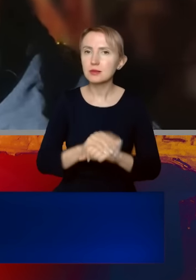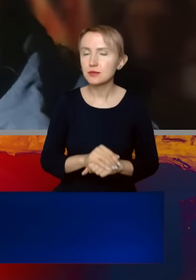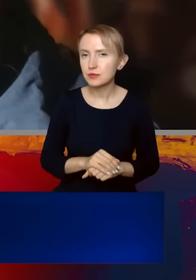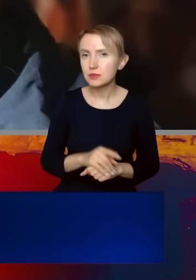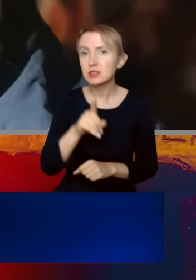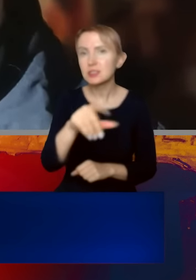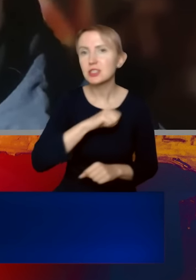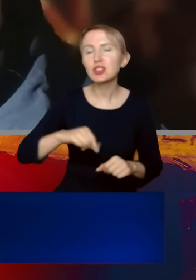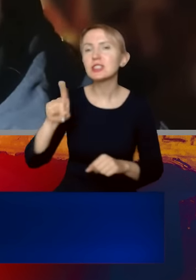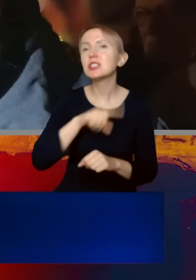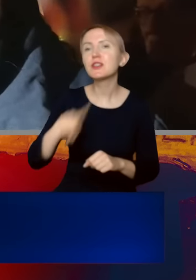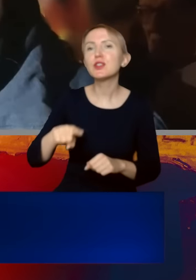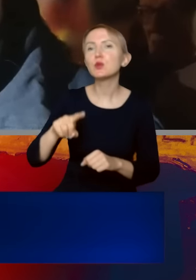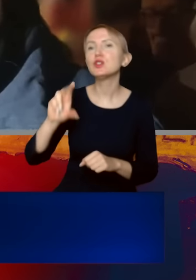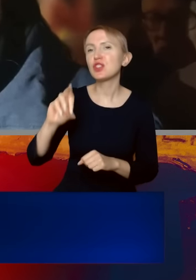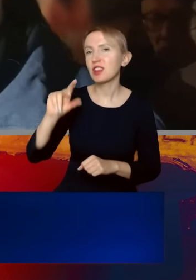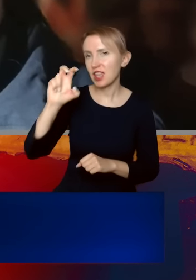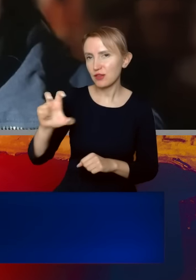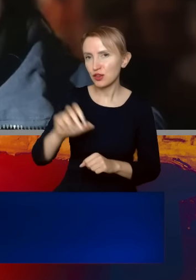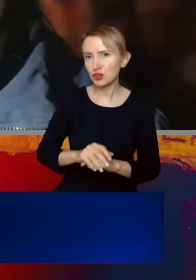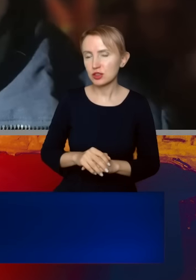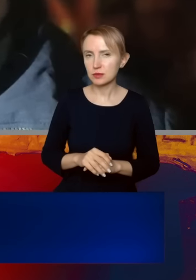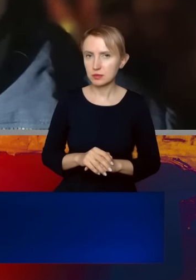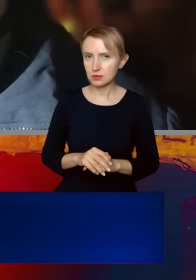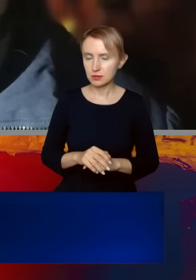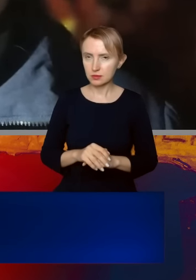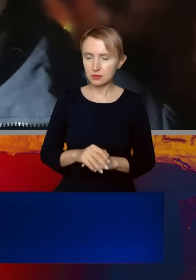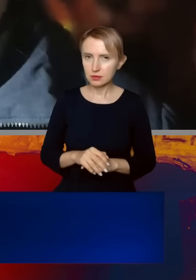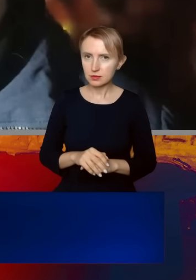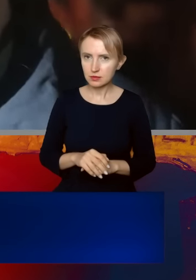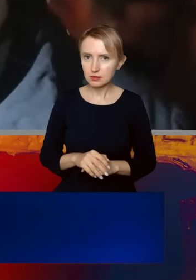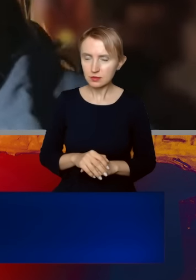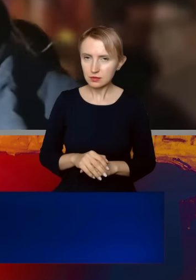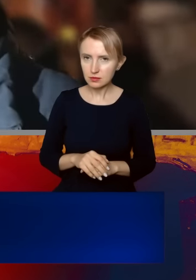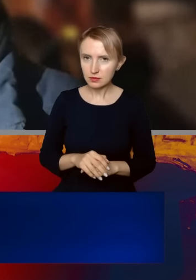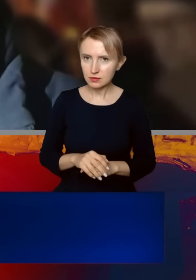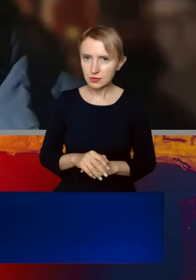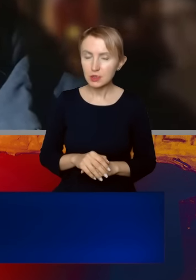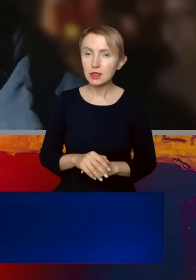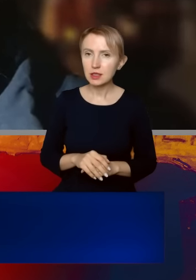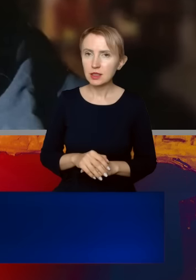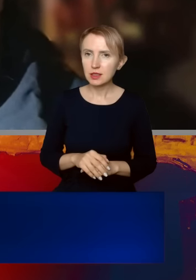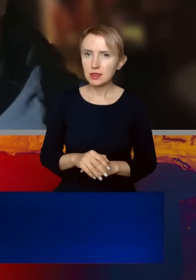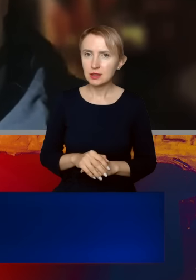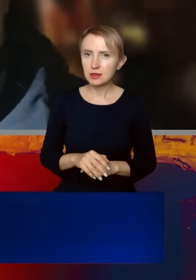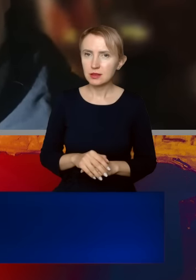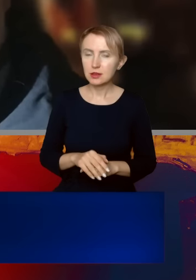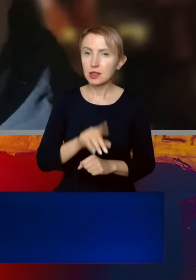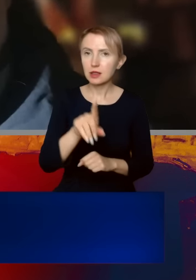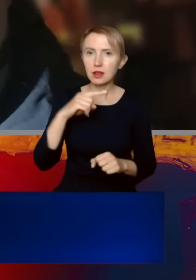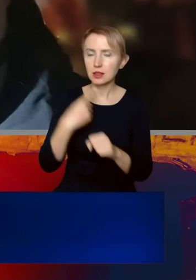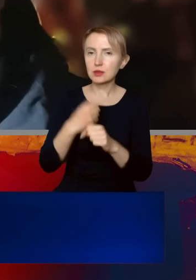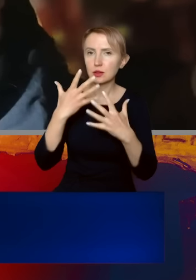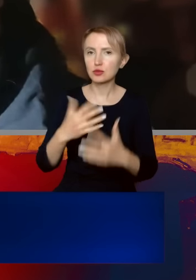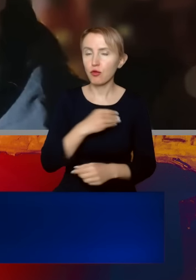zlikwiduj, Sienkiewicz, sam się zlikwiduj, bardzo, bardzo dotkliwe są dla tych, którzy na nowo postanowili wprowadzić w